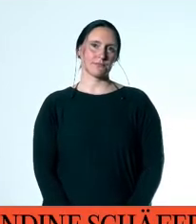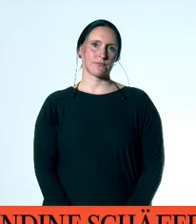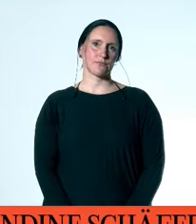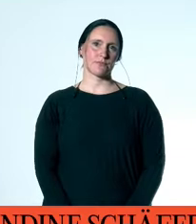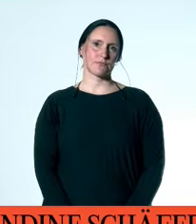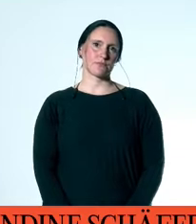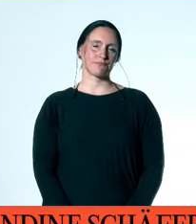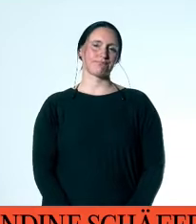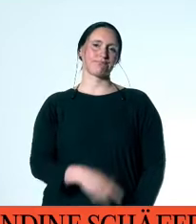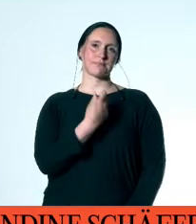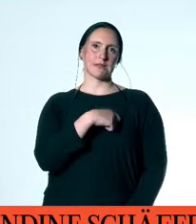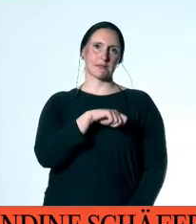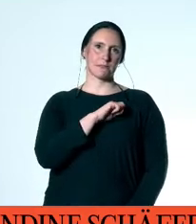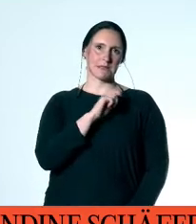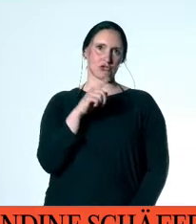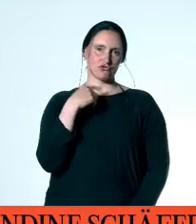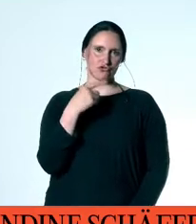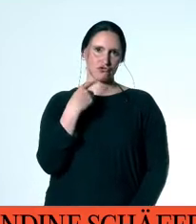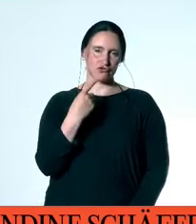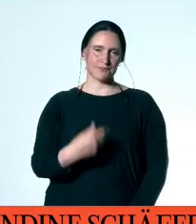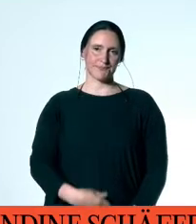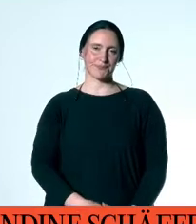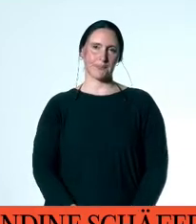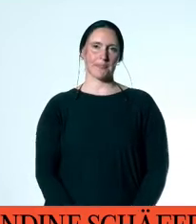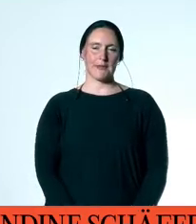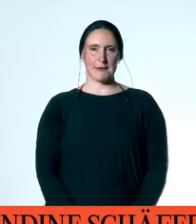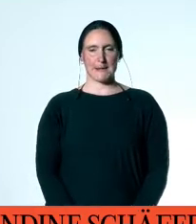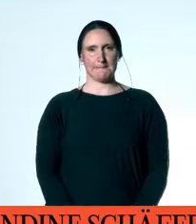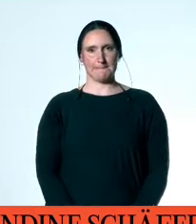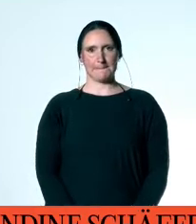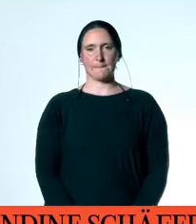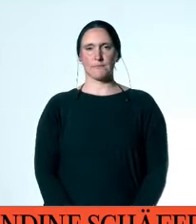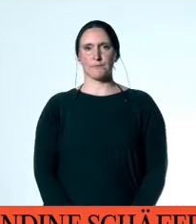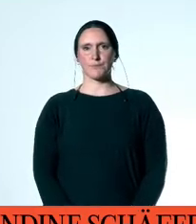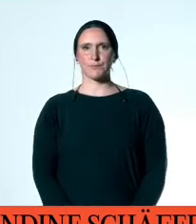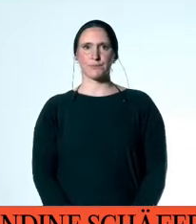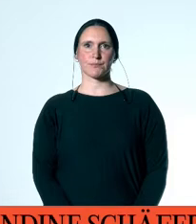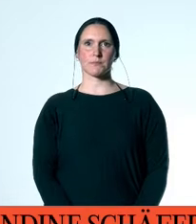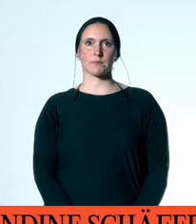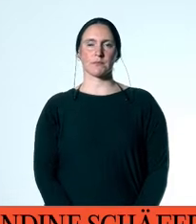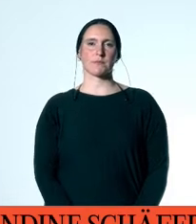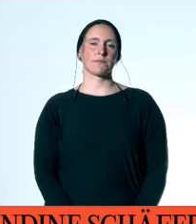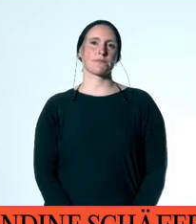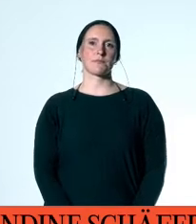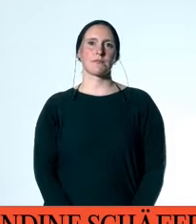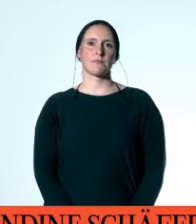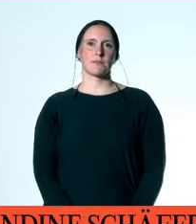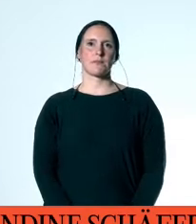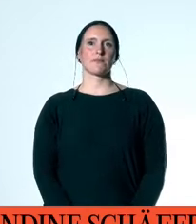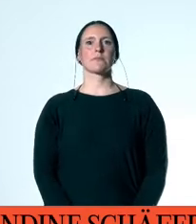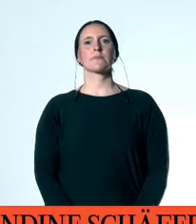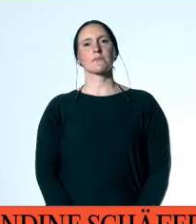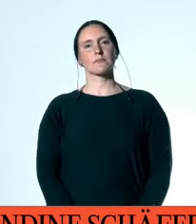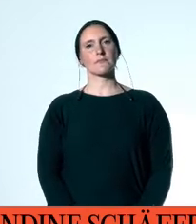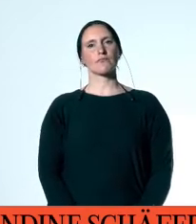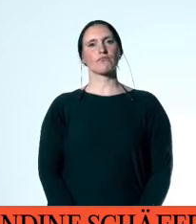Bueno, para nosotras es importante primero manifestar que ist es ganz wichtig, dass wir